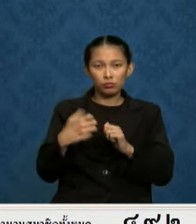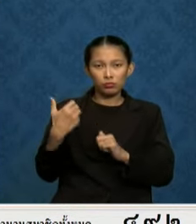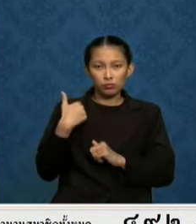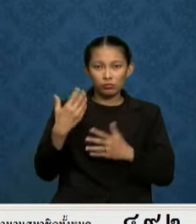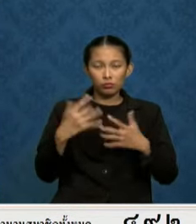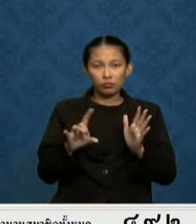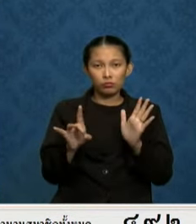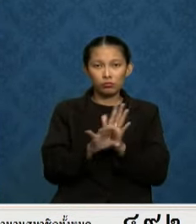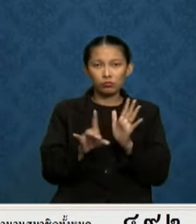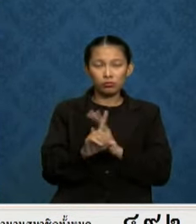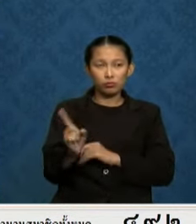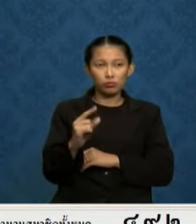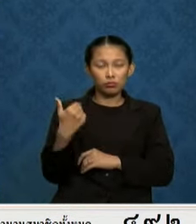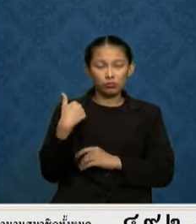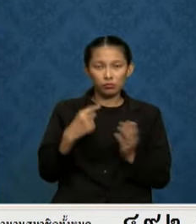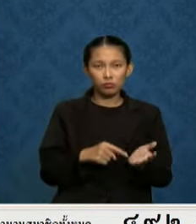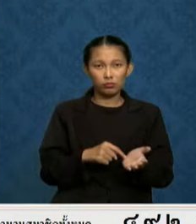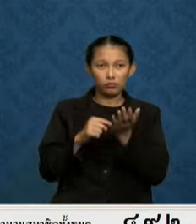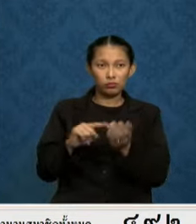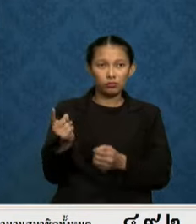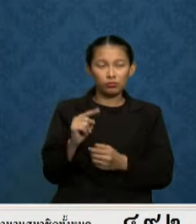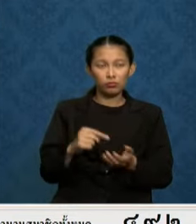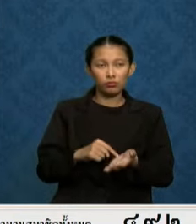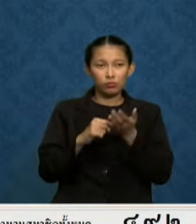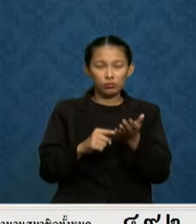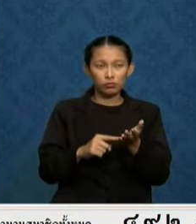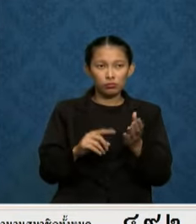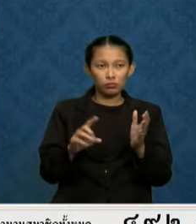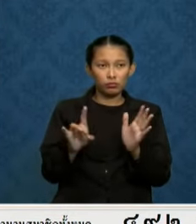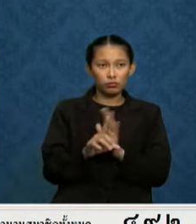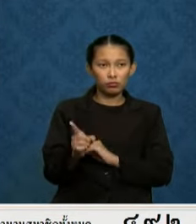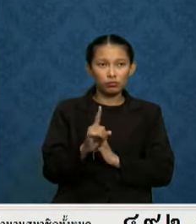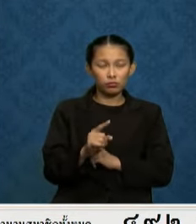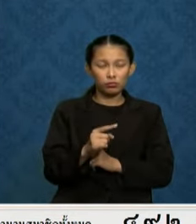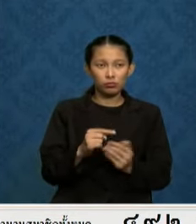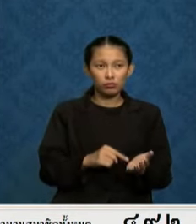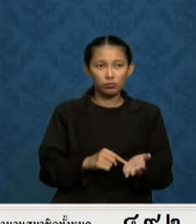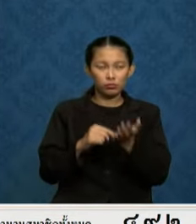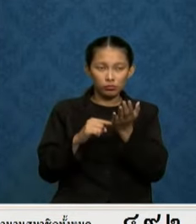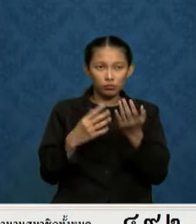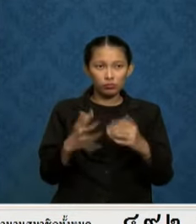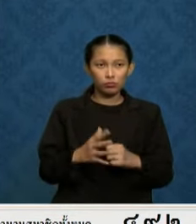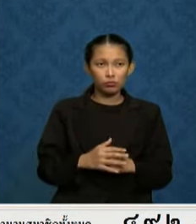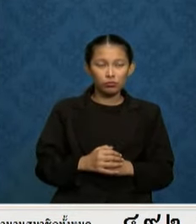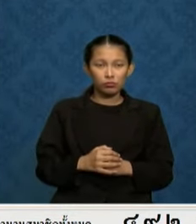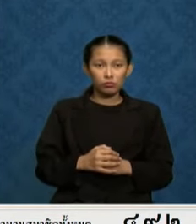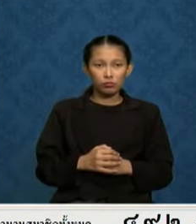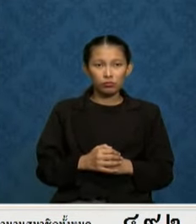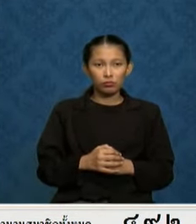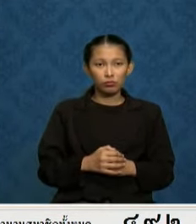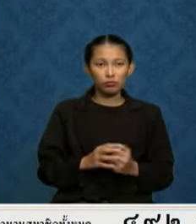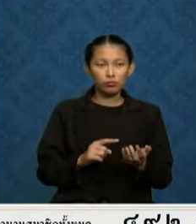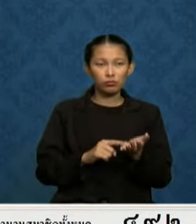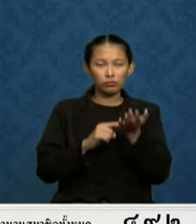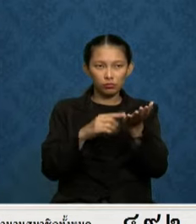สุดท้ายขอสังเกตที่มีการยกข้ว สัเกต considered what thatขอสัเกตที่เสนอขึ้นไป NASขอสัเกตร็เพีง